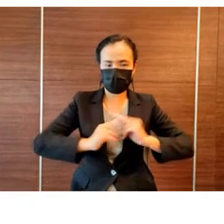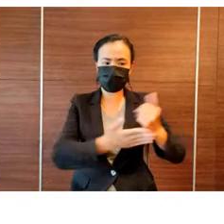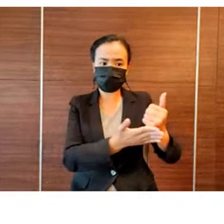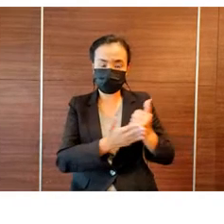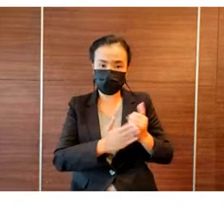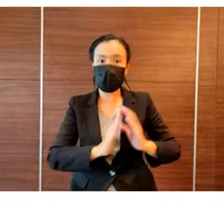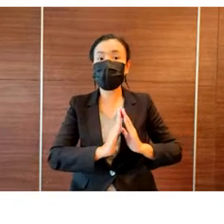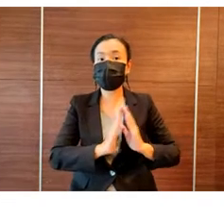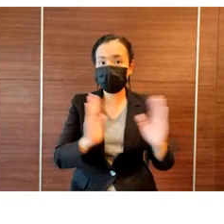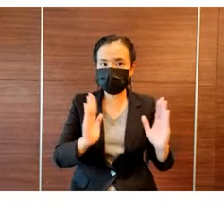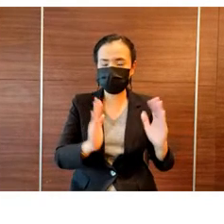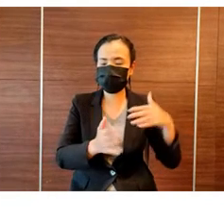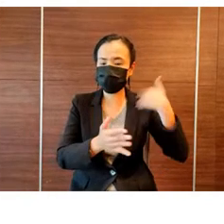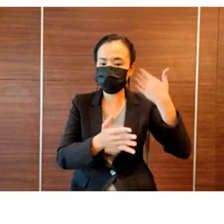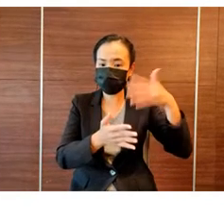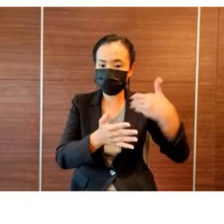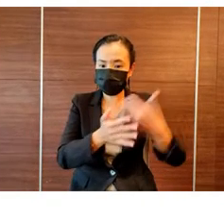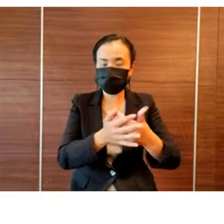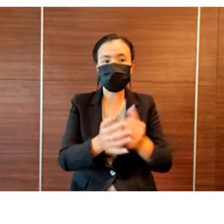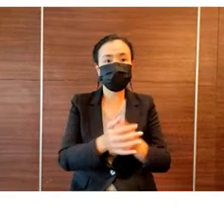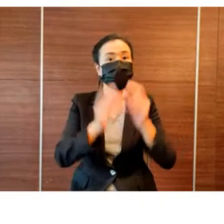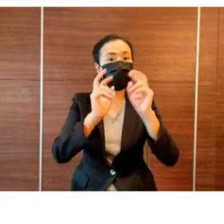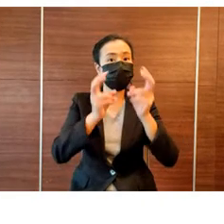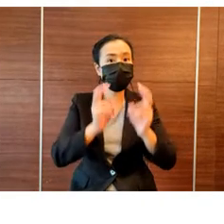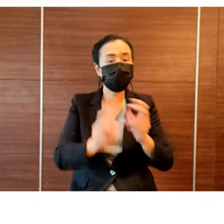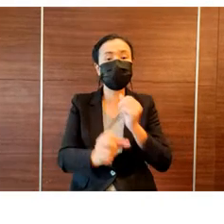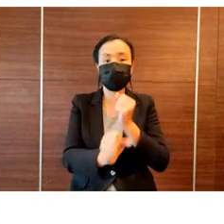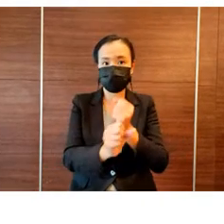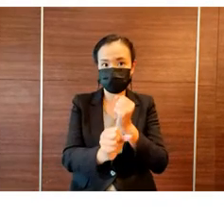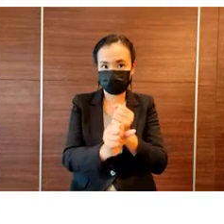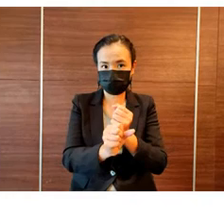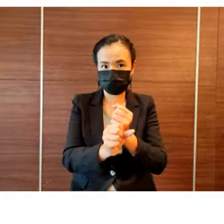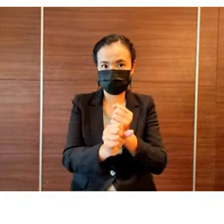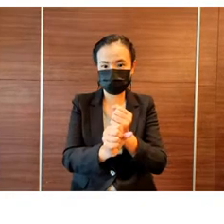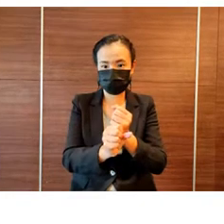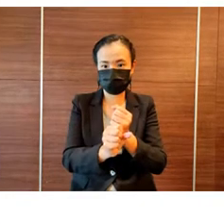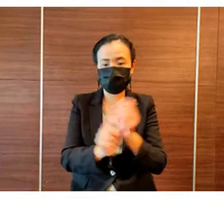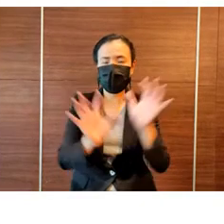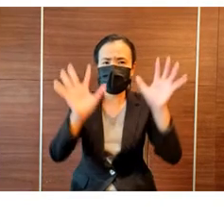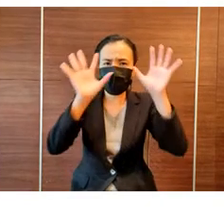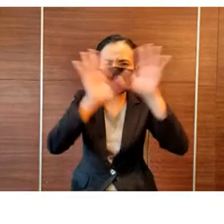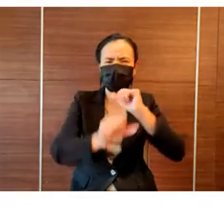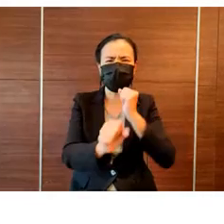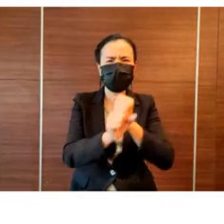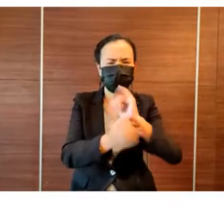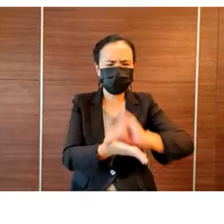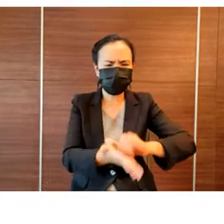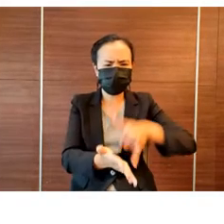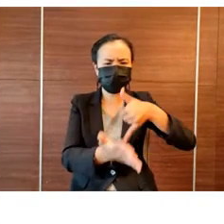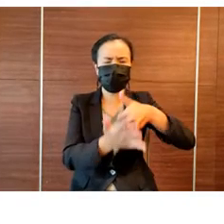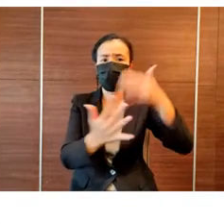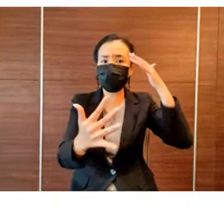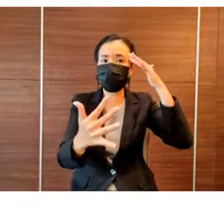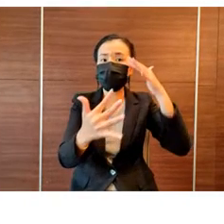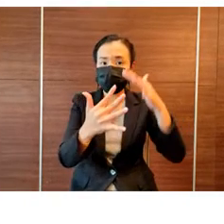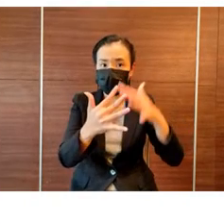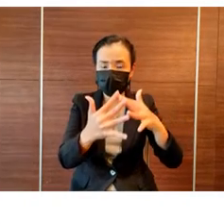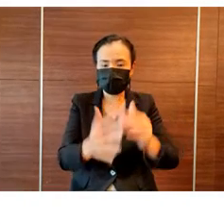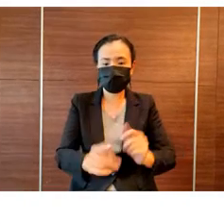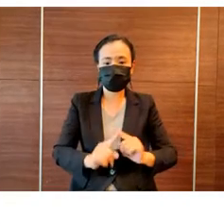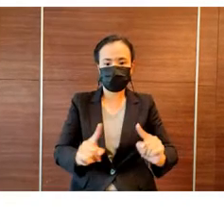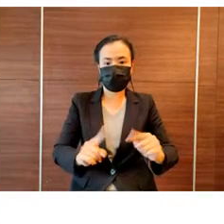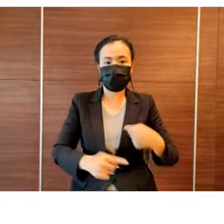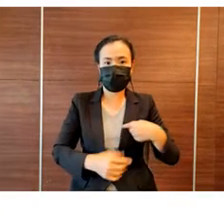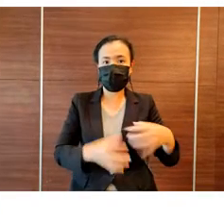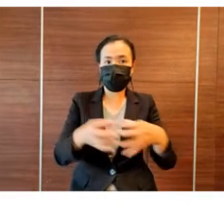ลือแล้วก็หลังๆเนี่ยมันก็จะเป็นเรื่องเกี่ยวกับการทําคล้ายๆกับการทําบําบัดทางจิตวิทยาเลยแต่ว่าทําด้